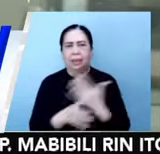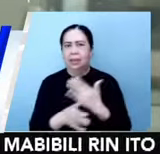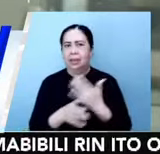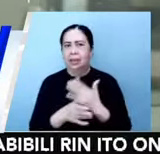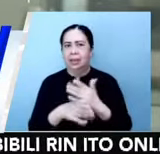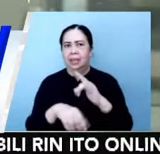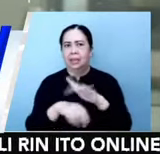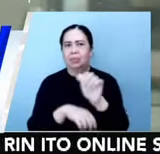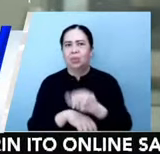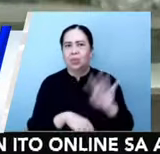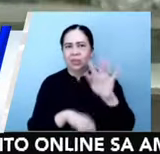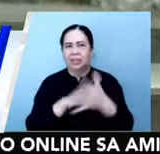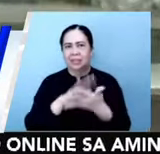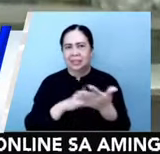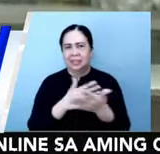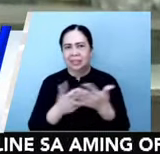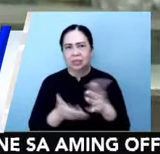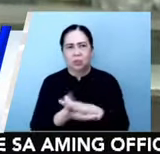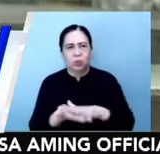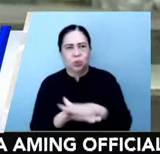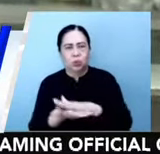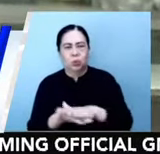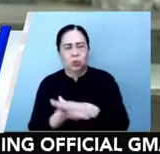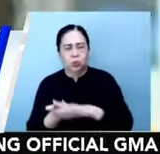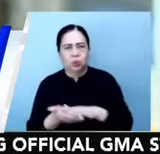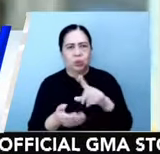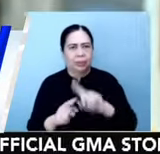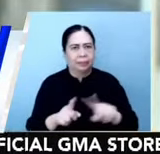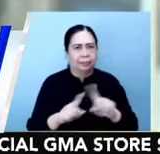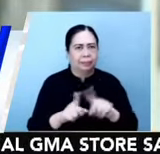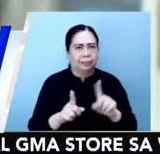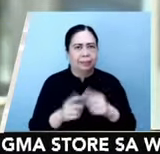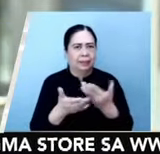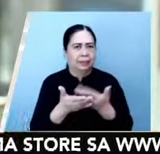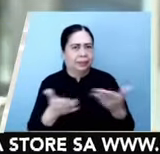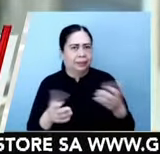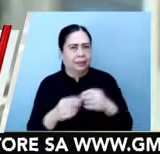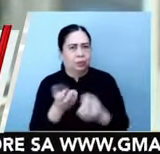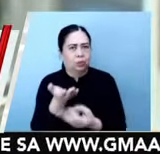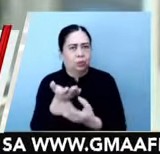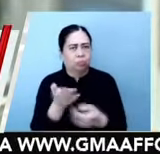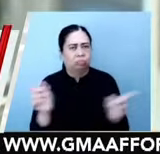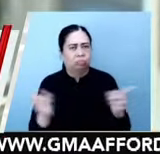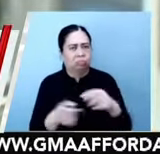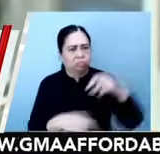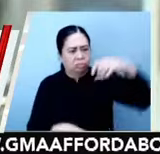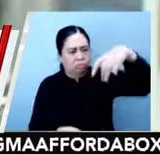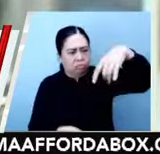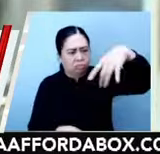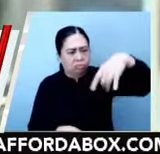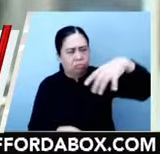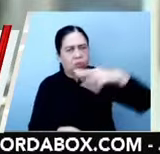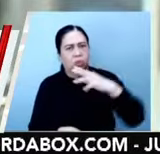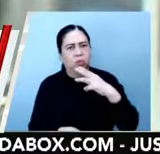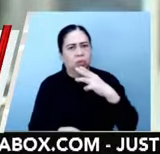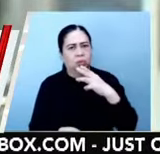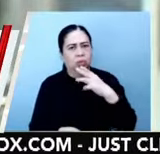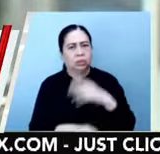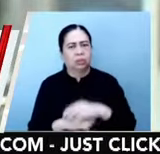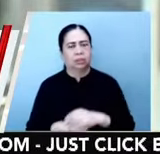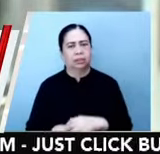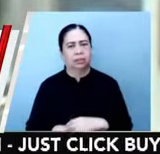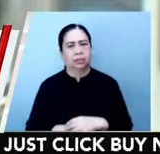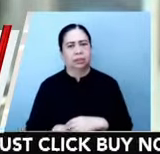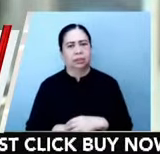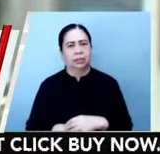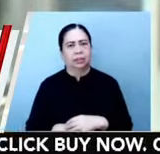schedule niya ng paghuhugas ng mga pinaglutuan at iba pang kasangkapan. Biglang humina yung gripo ng yung tubig